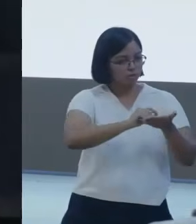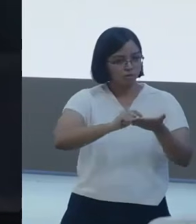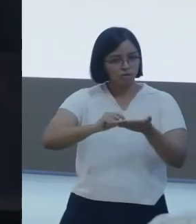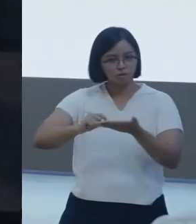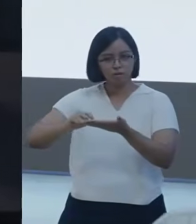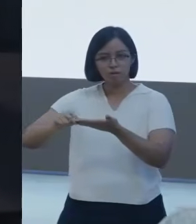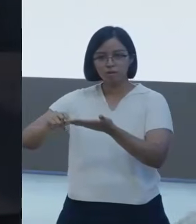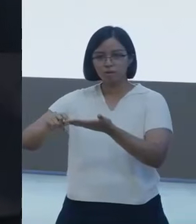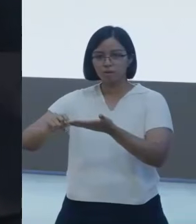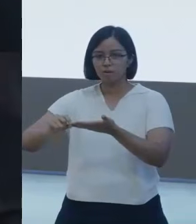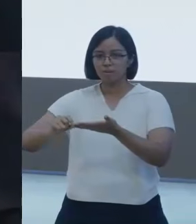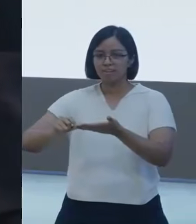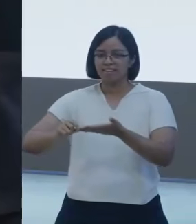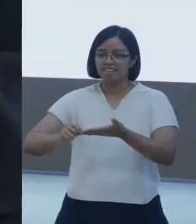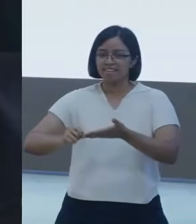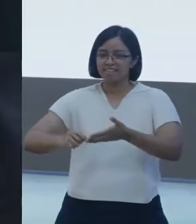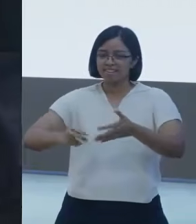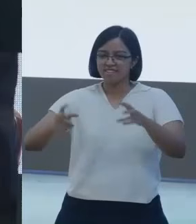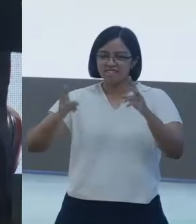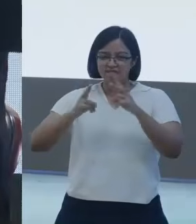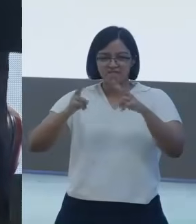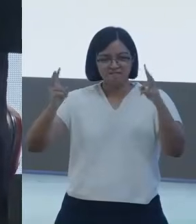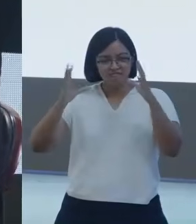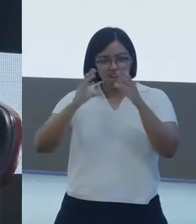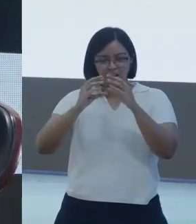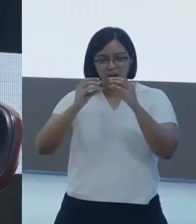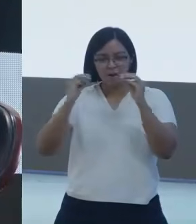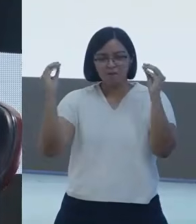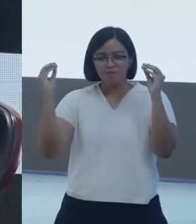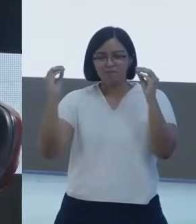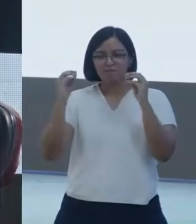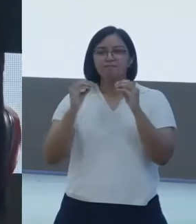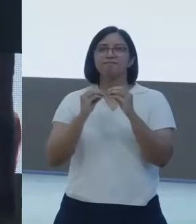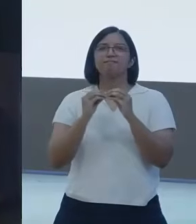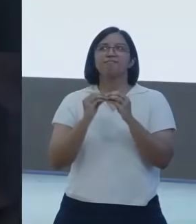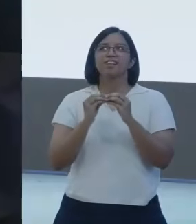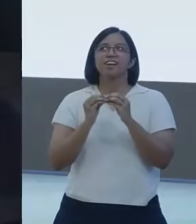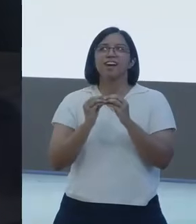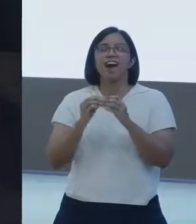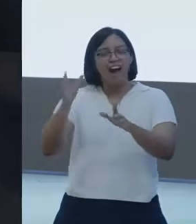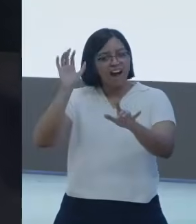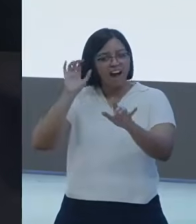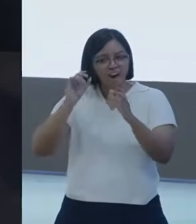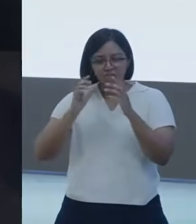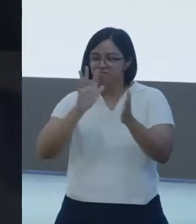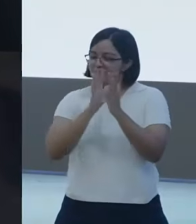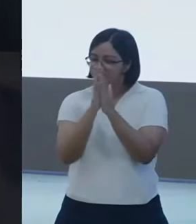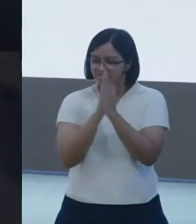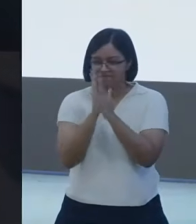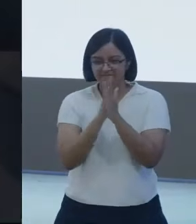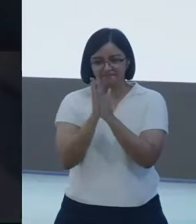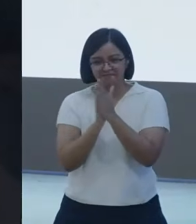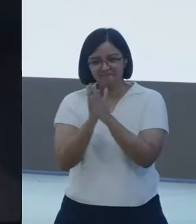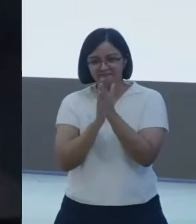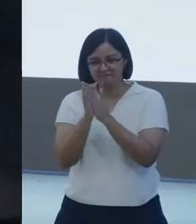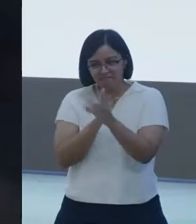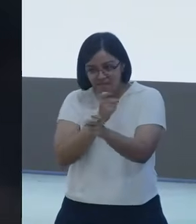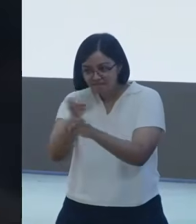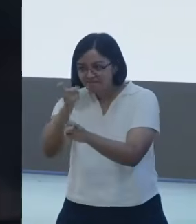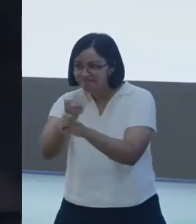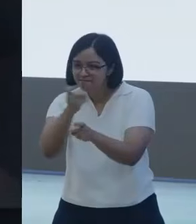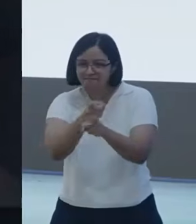ng pinakamasidhing umusig ng iglesia na binago ng Panginoon upang